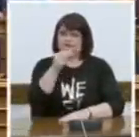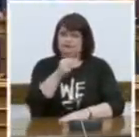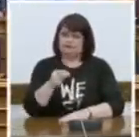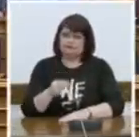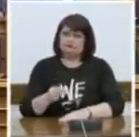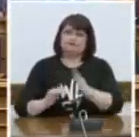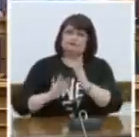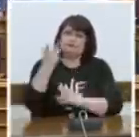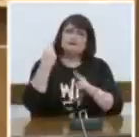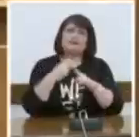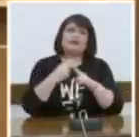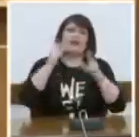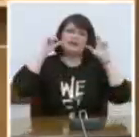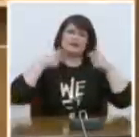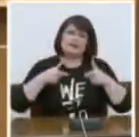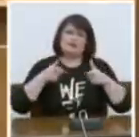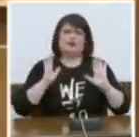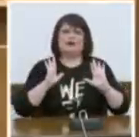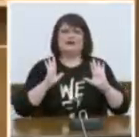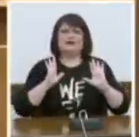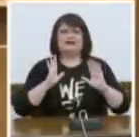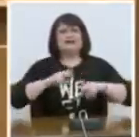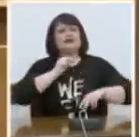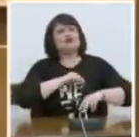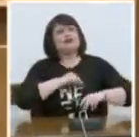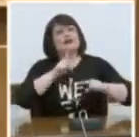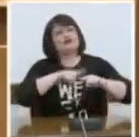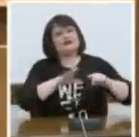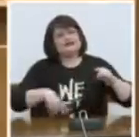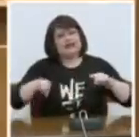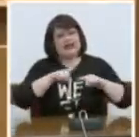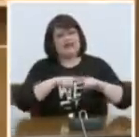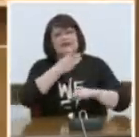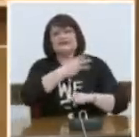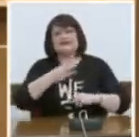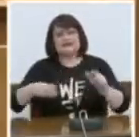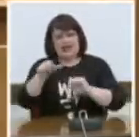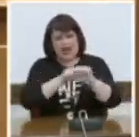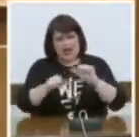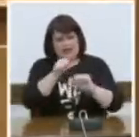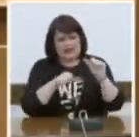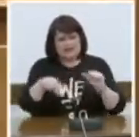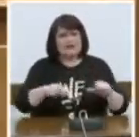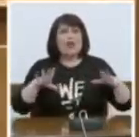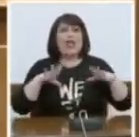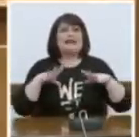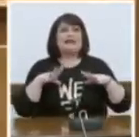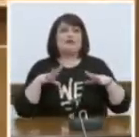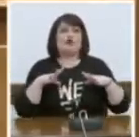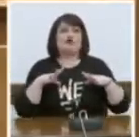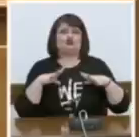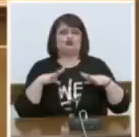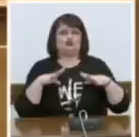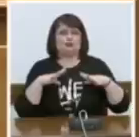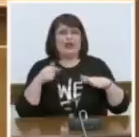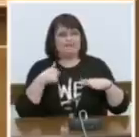και της δημοκρατίας. Και για τα πατριωτικά συμφέροντα. Και ο ΣΥΡΙΖΑ προχώρησε άμεσα σε αλλαγές και σήμερα είναι εδώ έτοιμος. Ο ΣΥΡΙΖΑ Προοδευτική